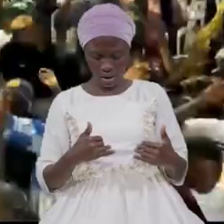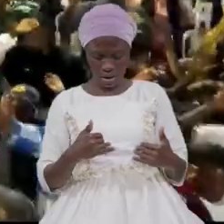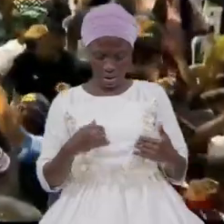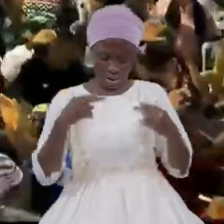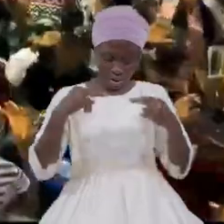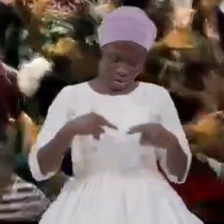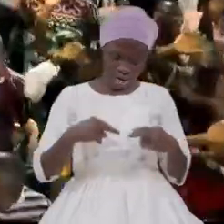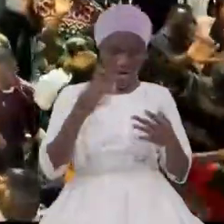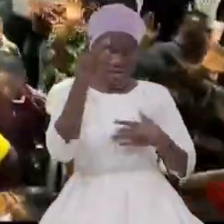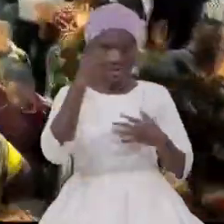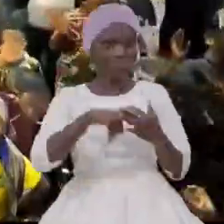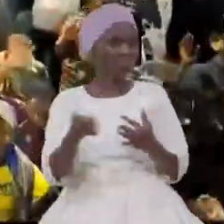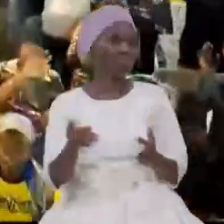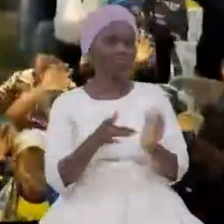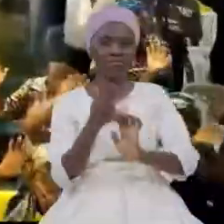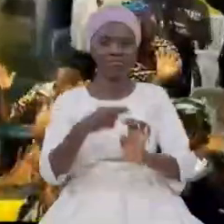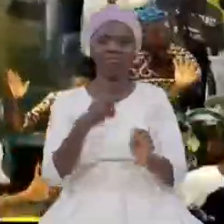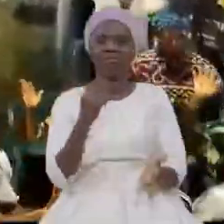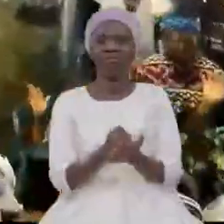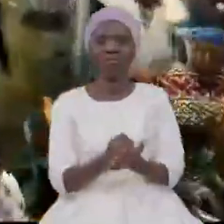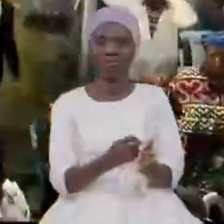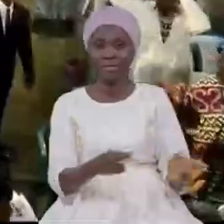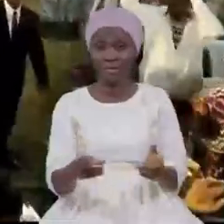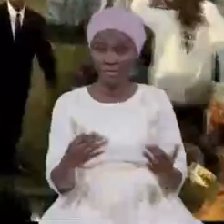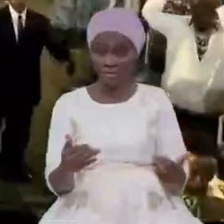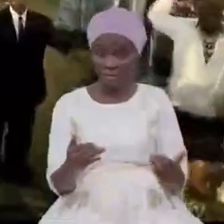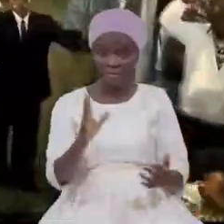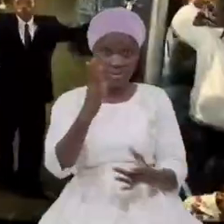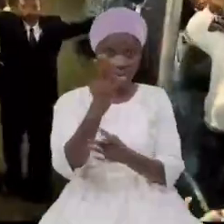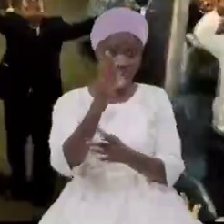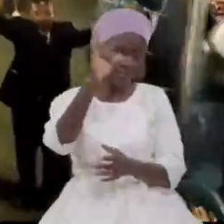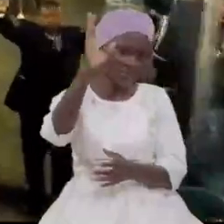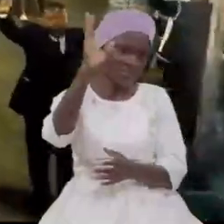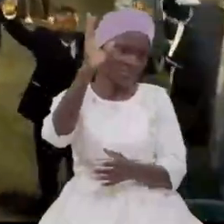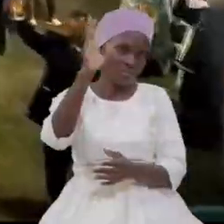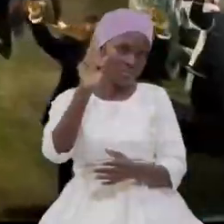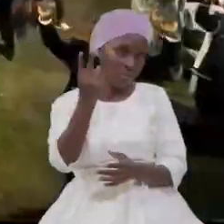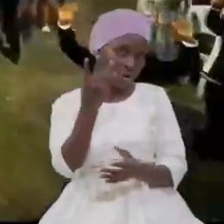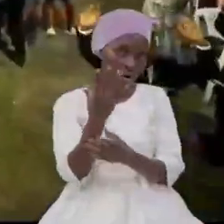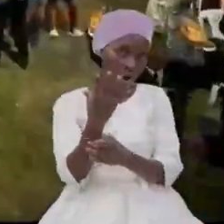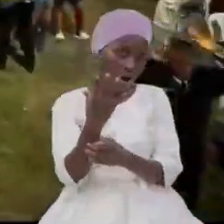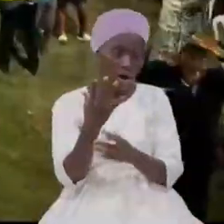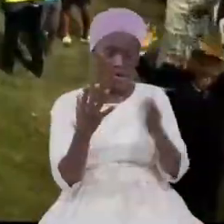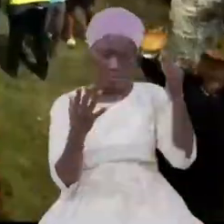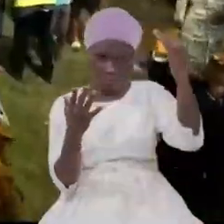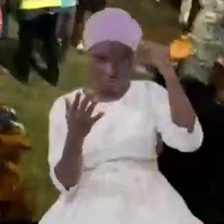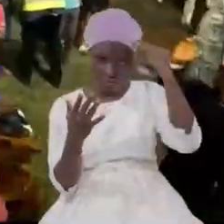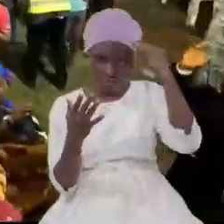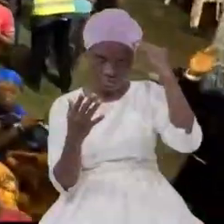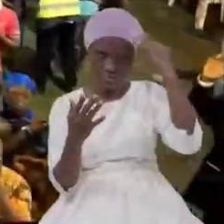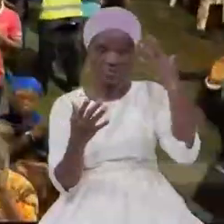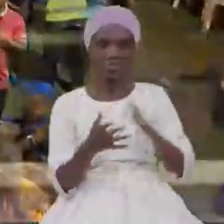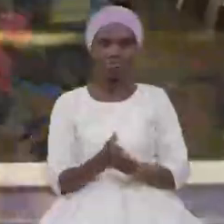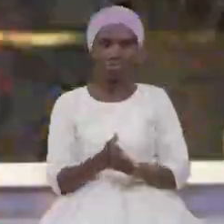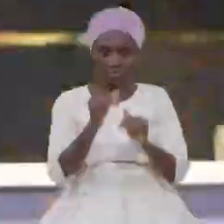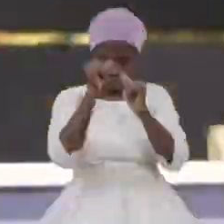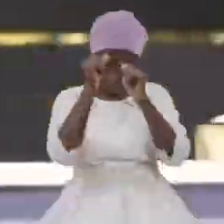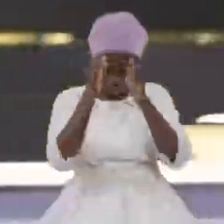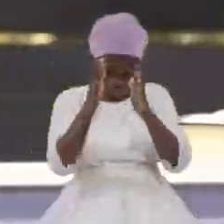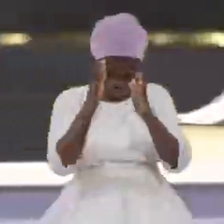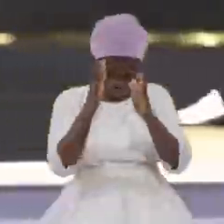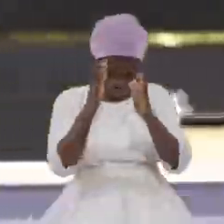partie. Nous sommes prêts maintenant, lève une main, et mets l'autre main sur toi.